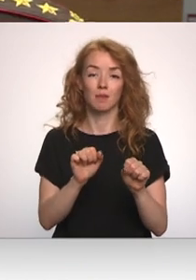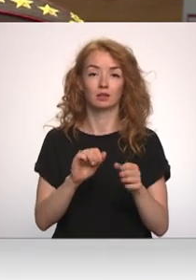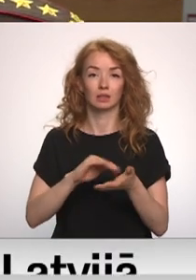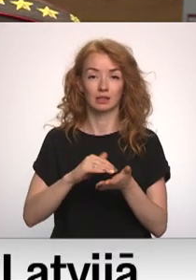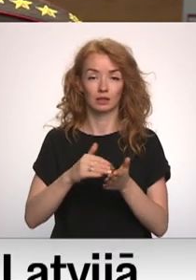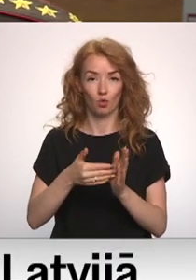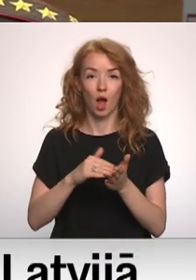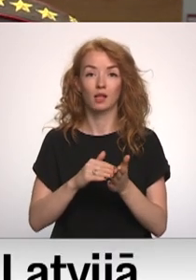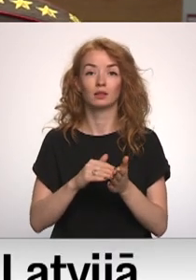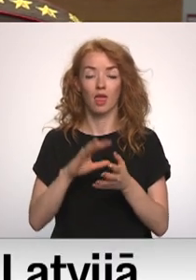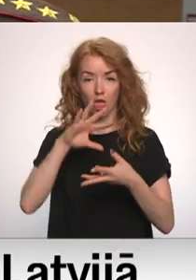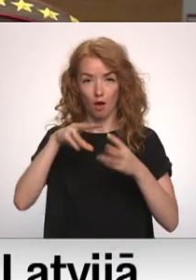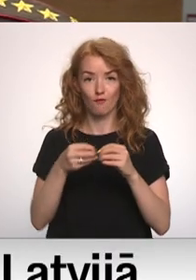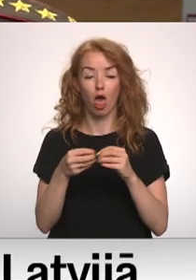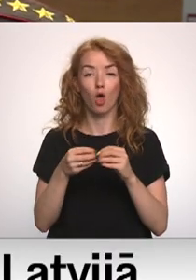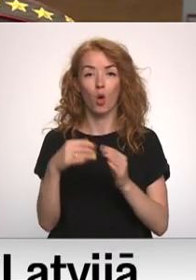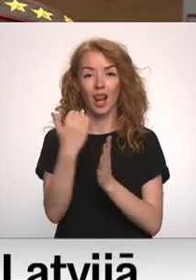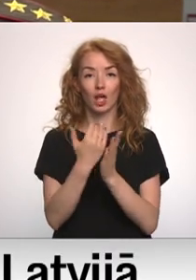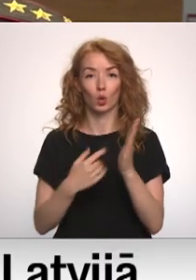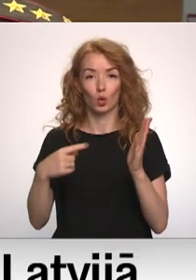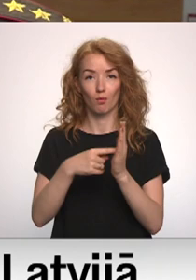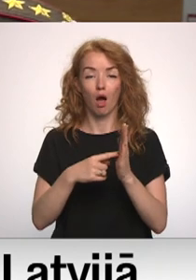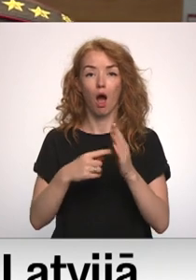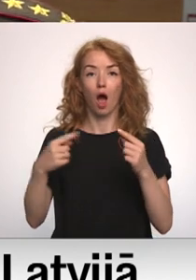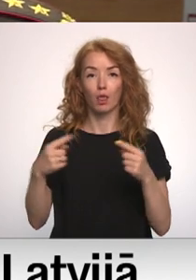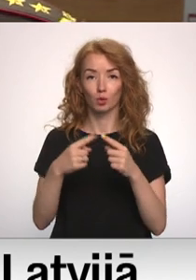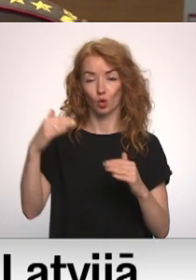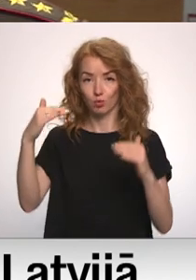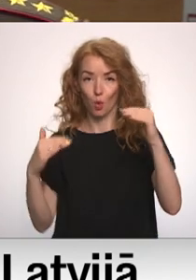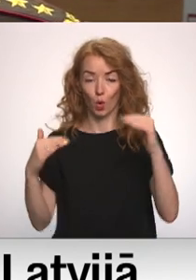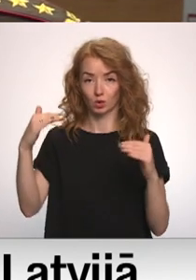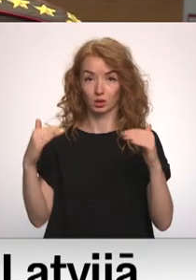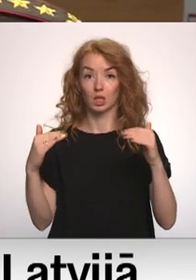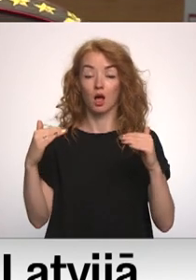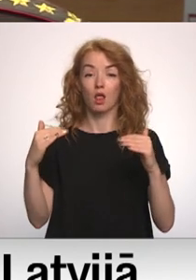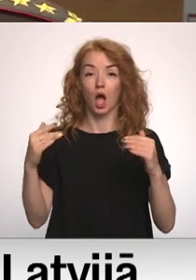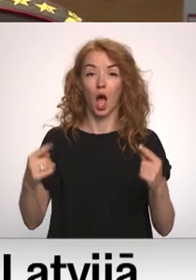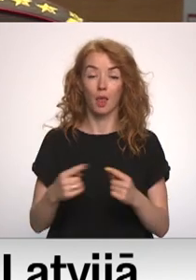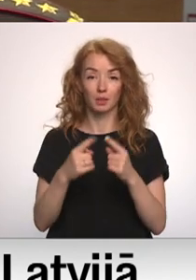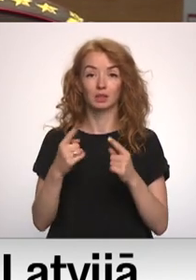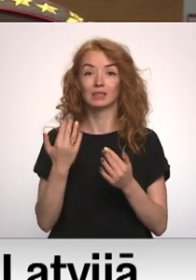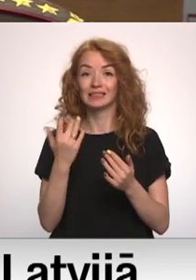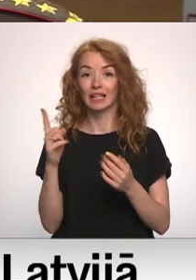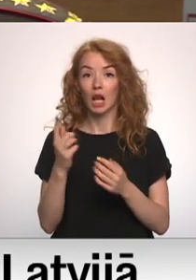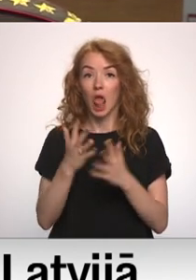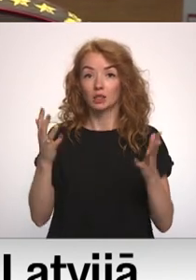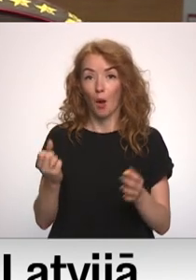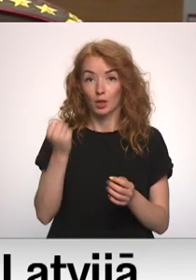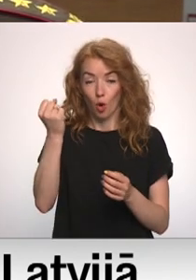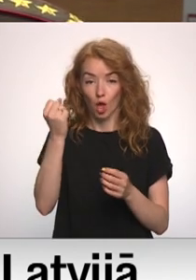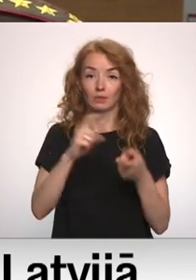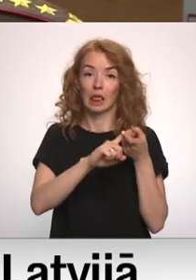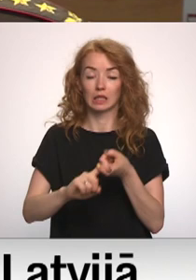valstī ievēro tādu likumu kā proporcionalitāte. Tātad proporcionālo draudu lielumam tiek izveidots